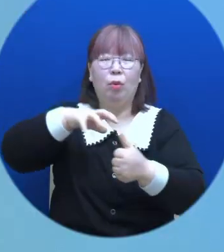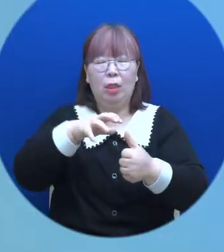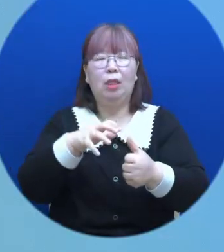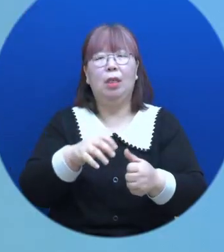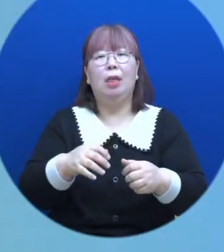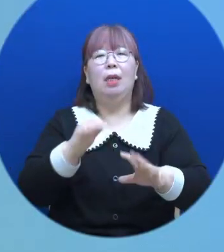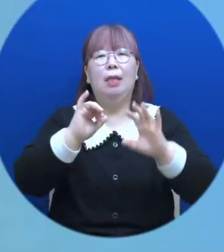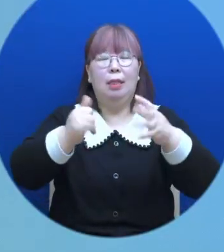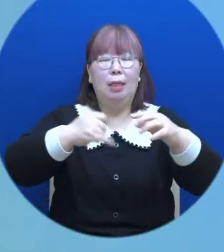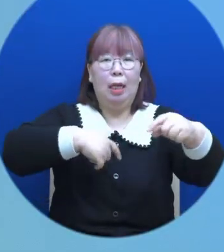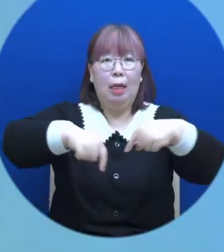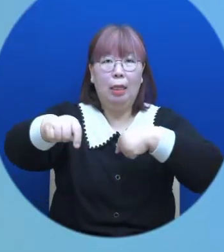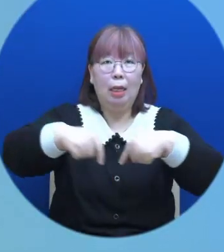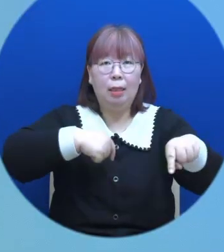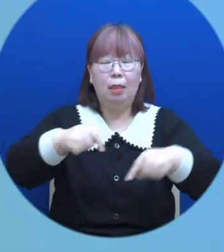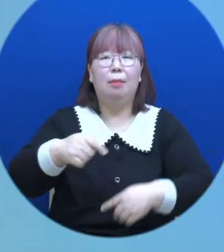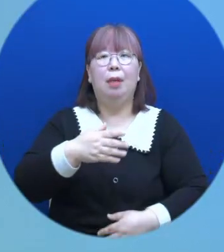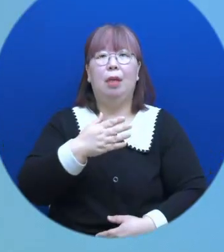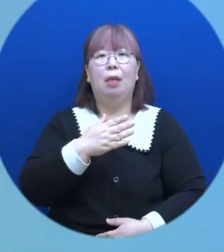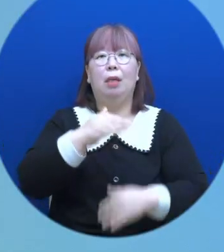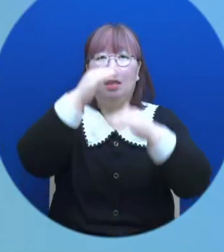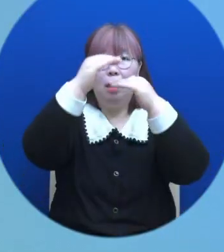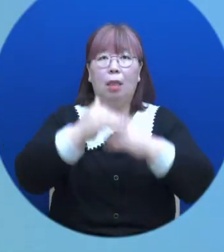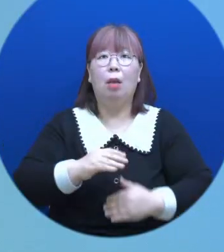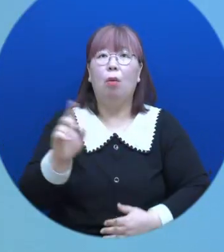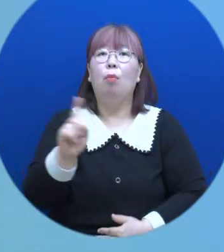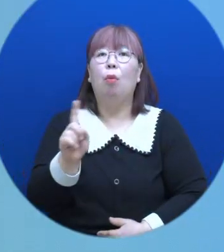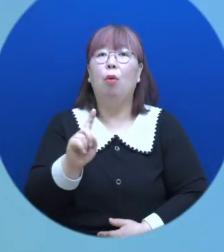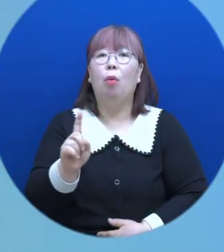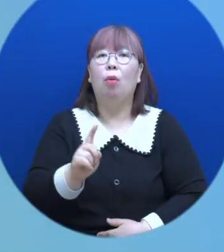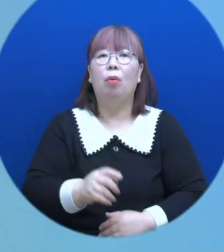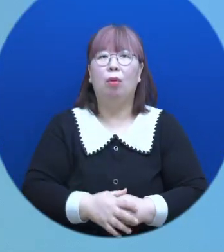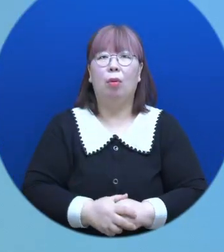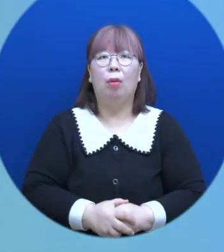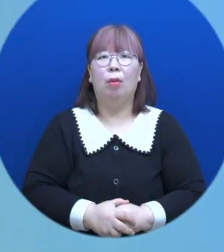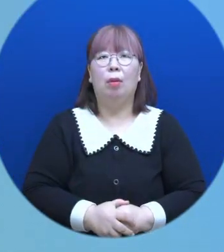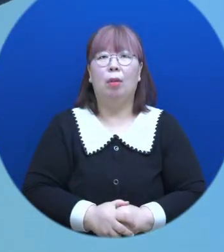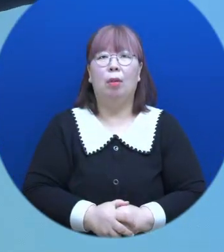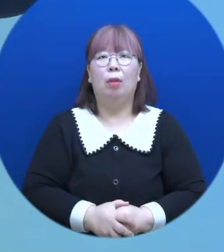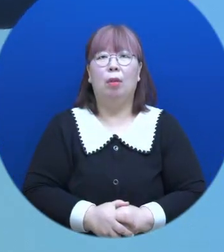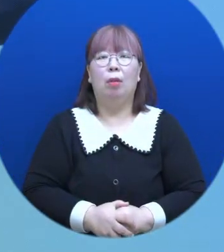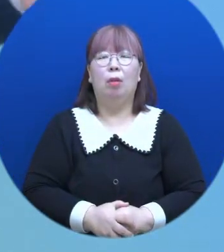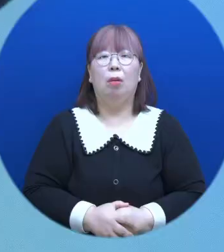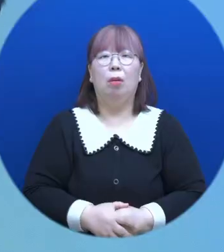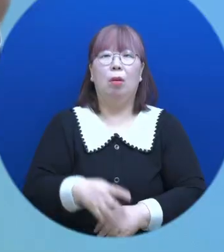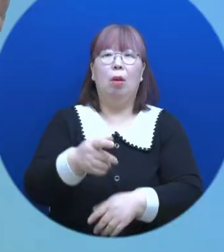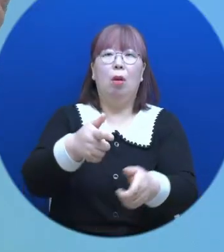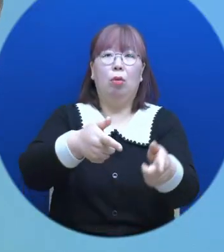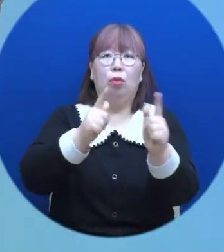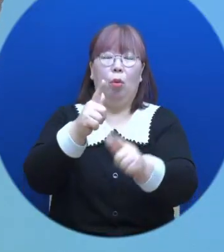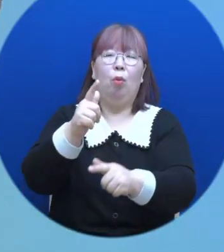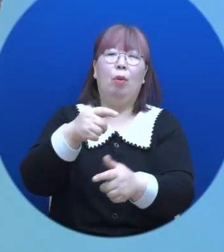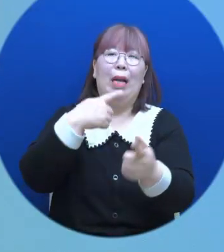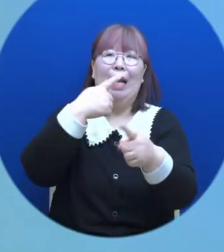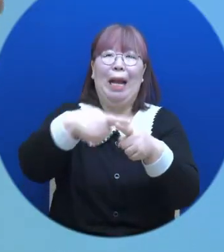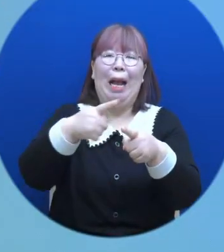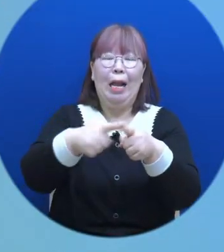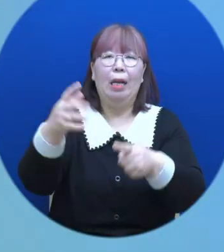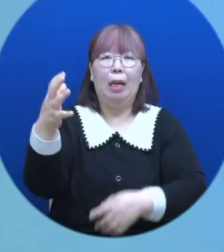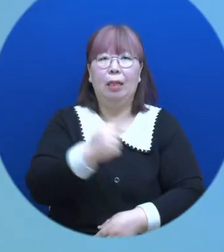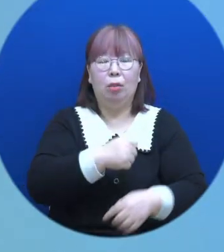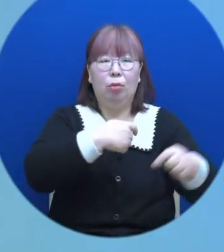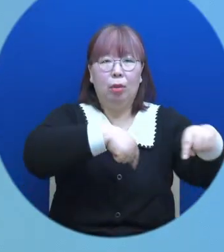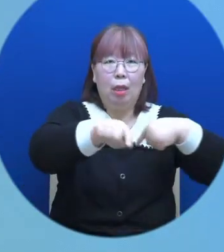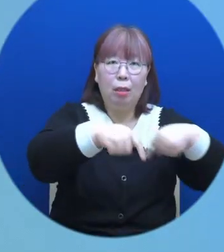세상의 다스림의 내용이 무엇입니까? 하나같이 총칼을 가지고 다스려요.